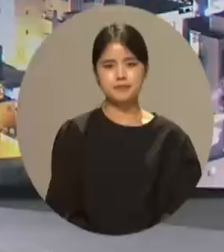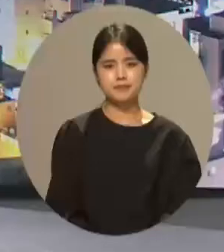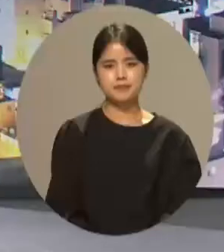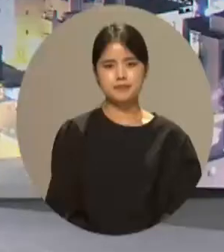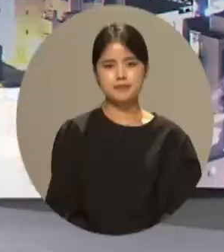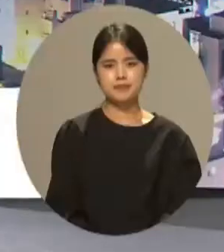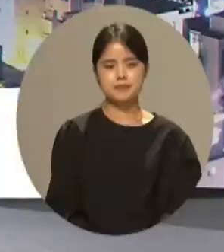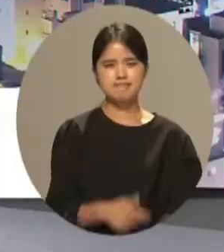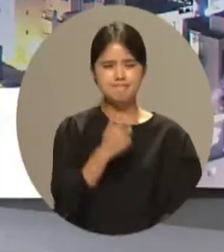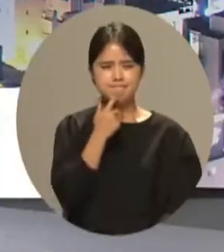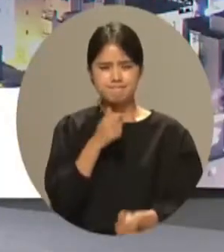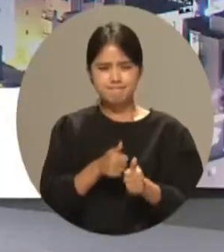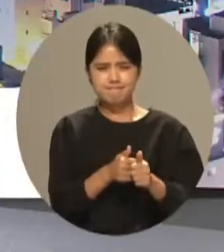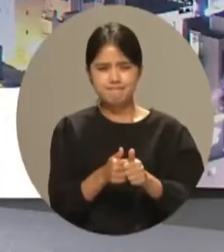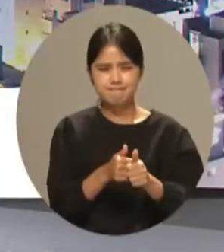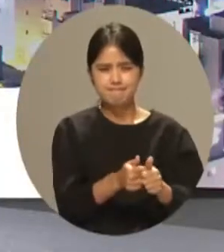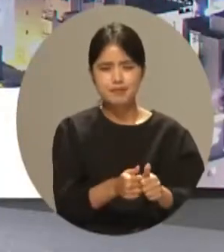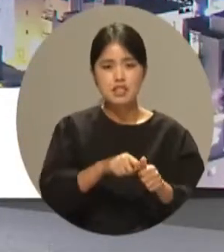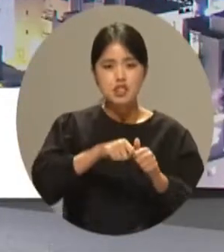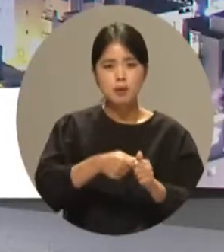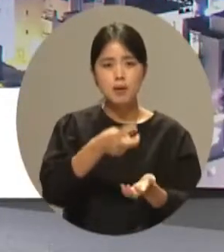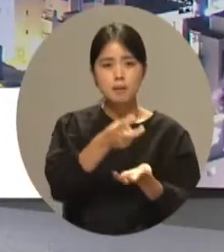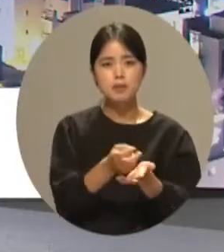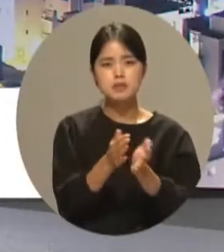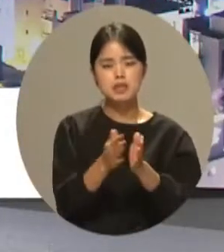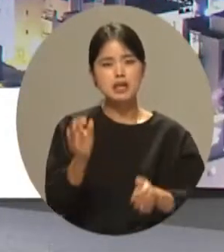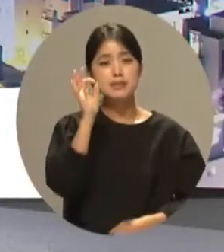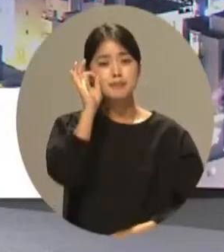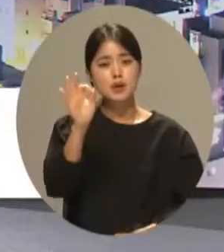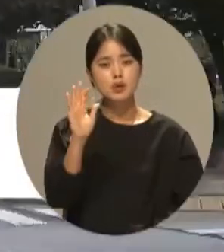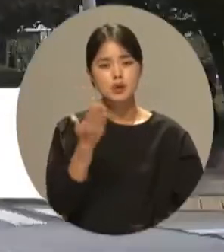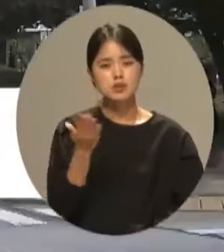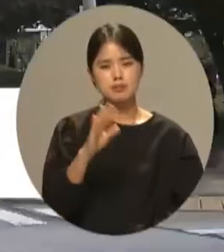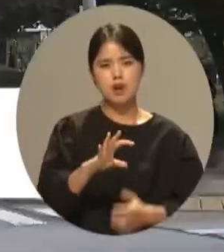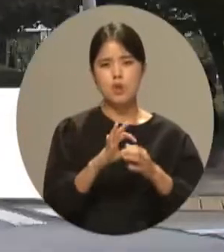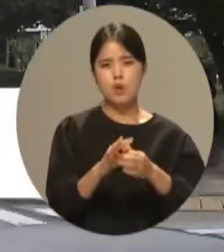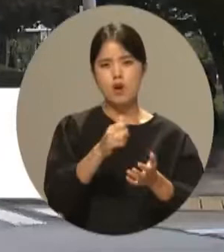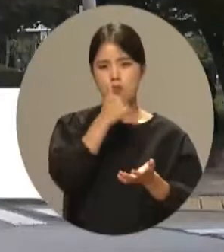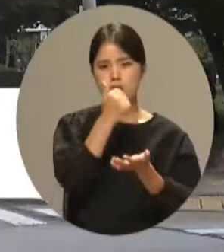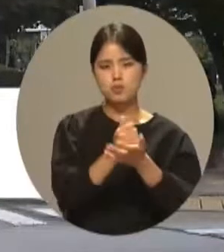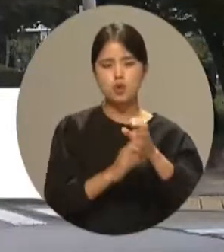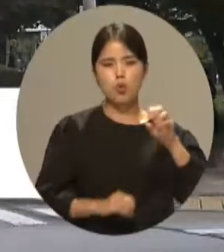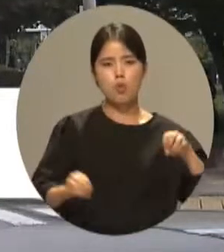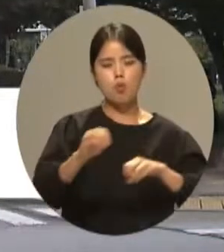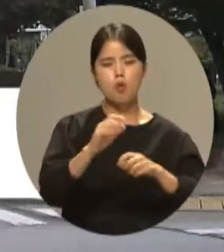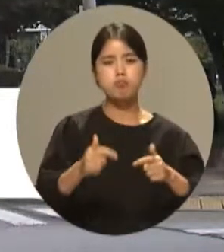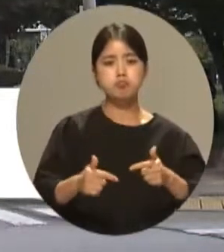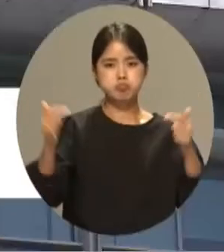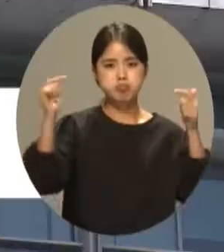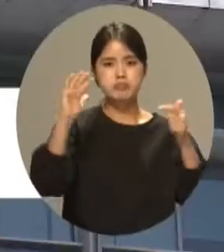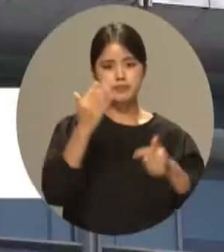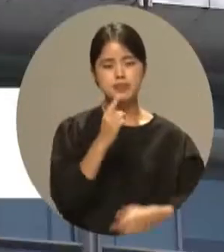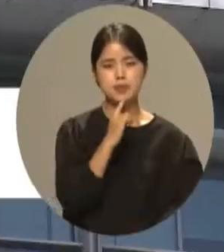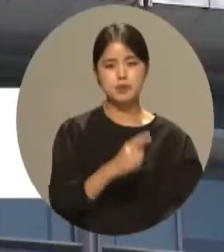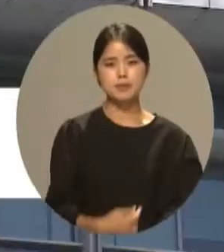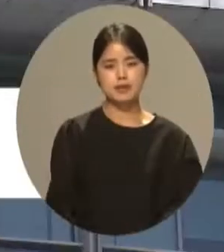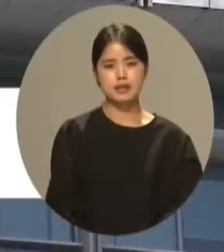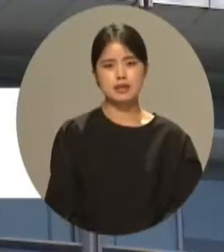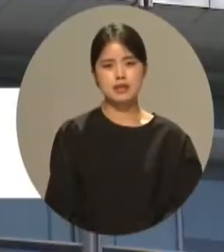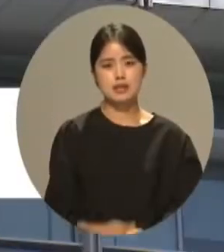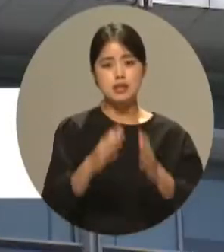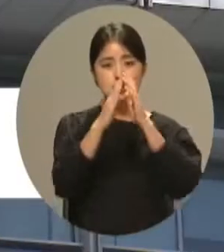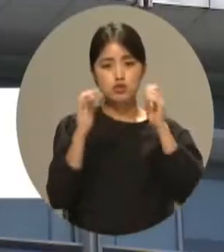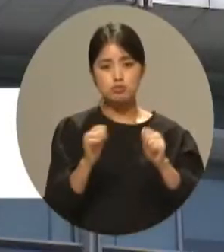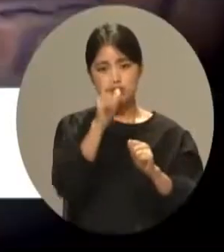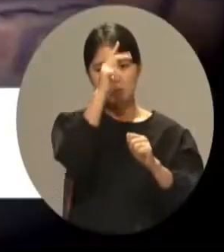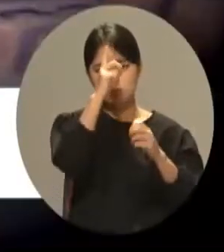스토킹 처벌 법이 시행된 지 10개월이 됐지만 관련 범죄는 오히려 급증한 것으로 나타났습니다 전부